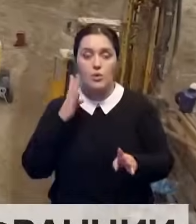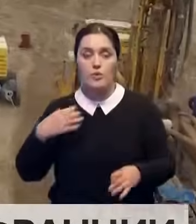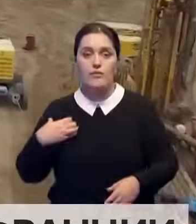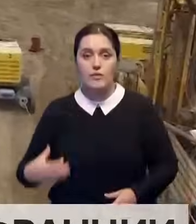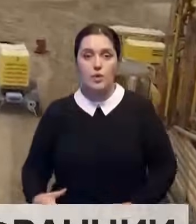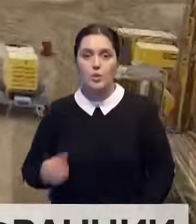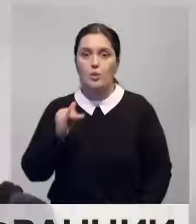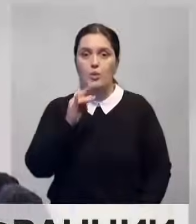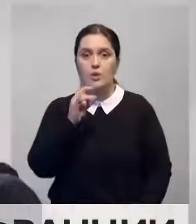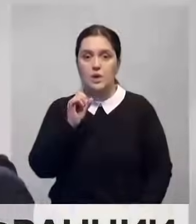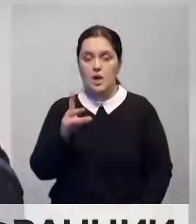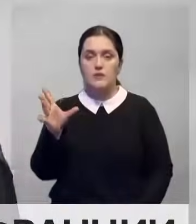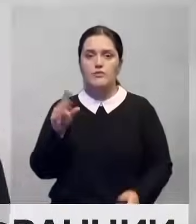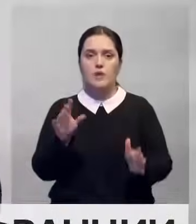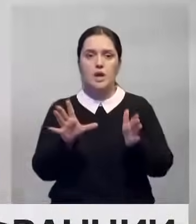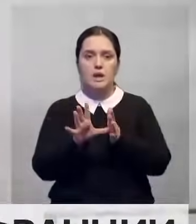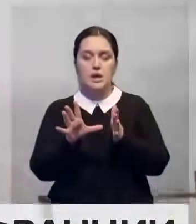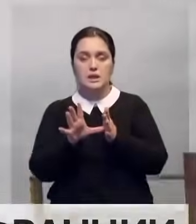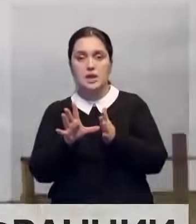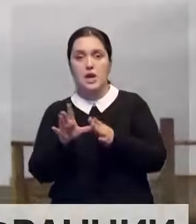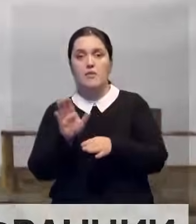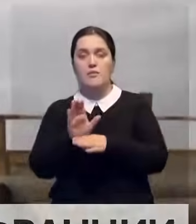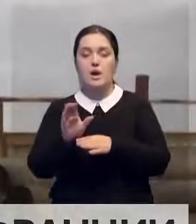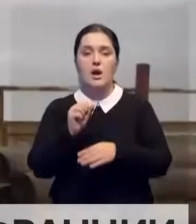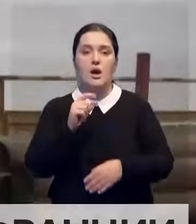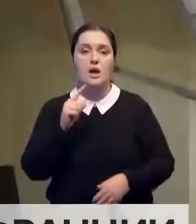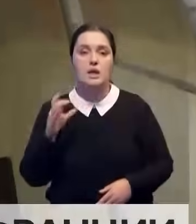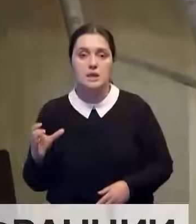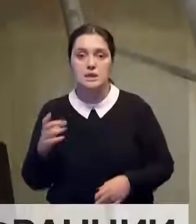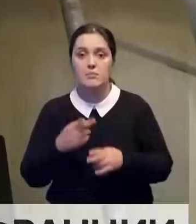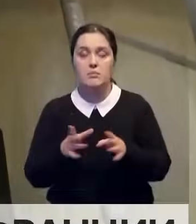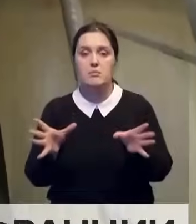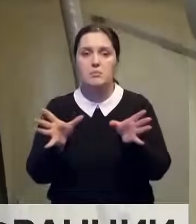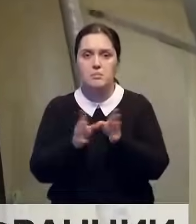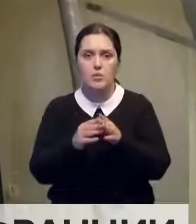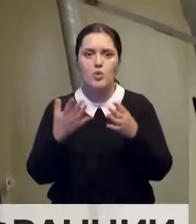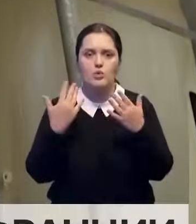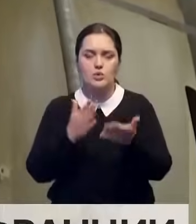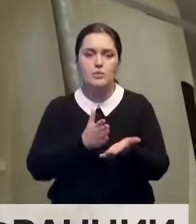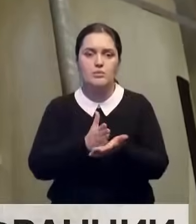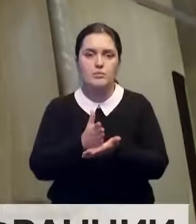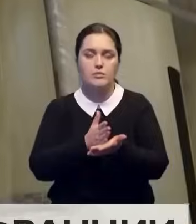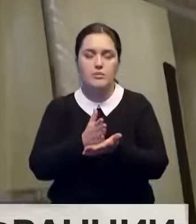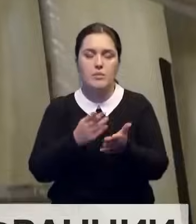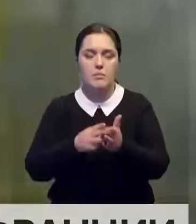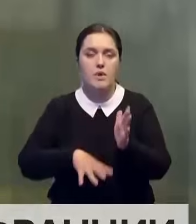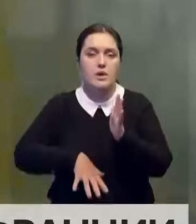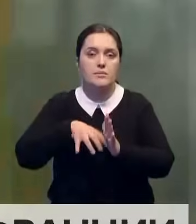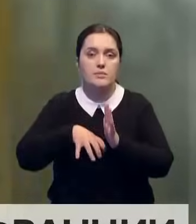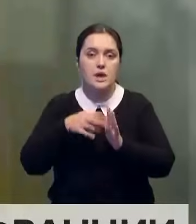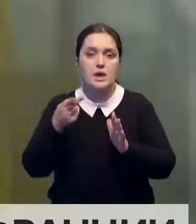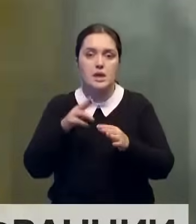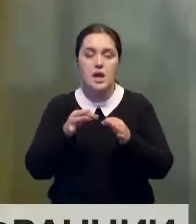французов уран. Почти всю электроэнергию в стране вырабатывают АЭС. Стороны вместе уже не первый год добывают основной компонент для